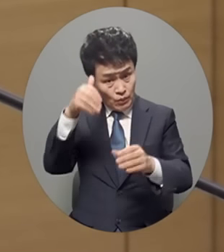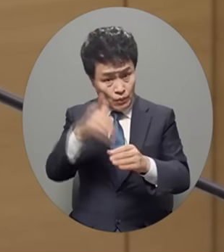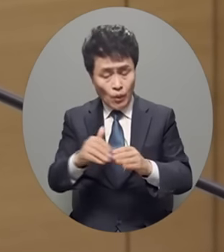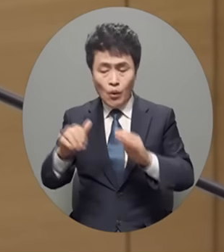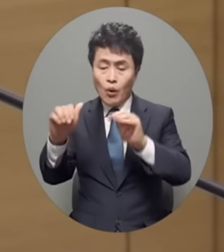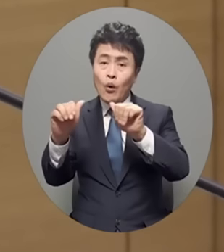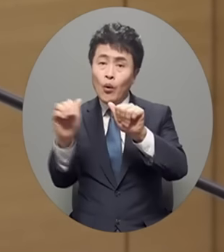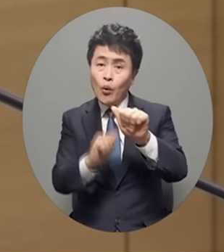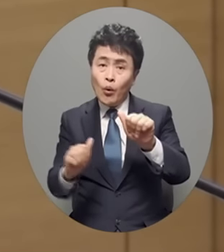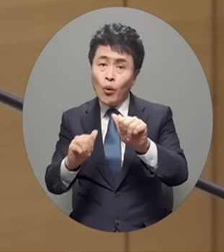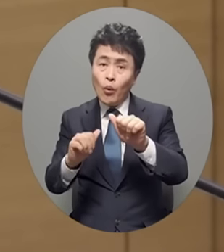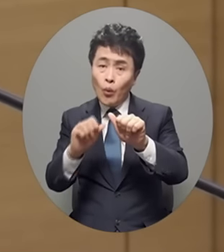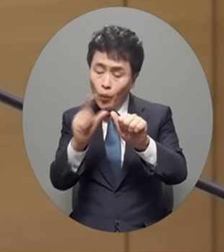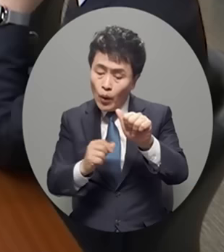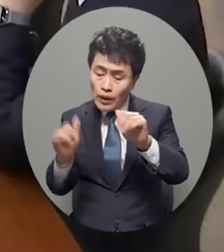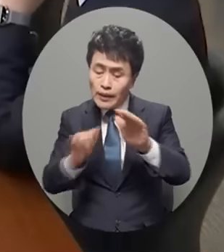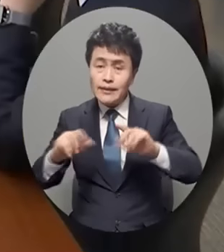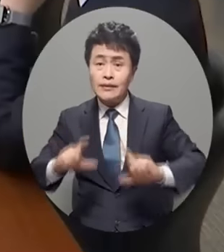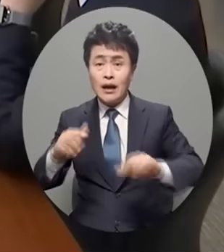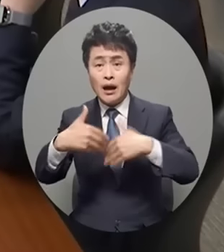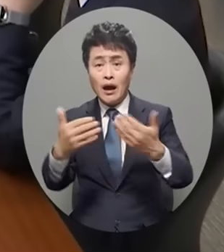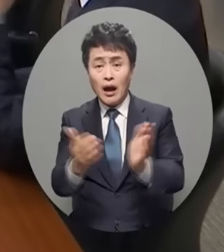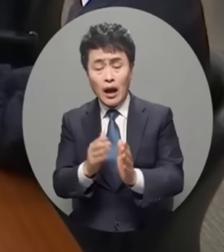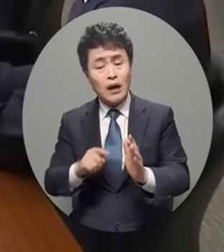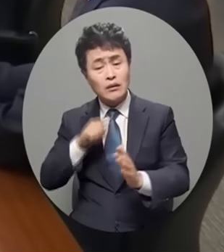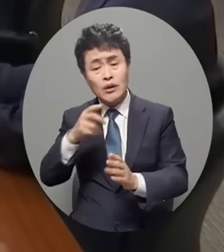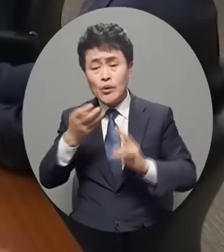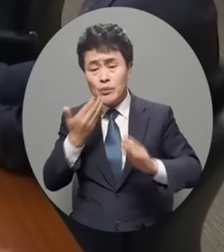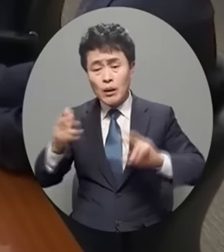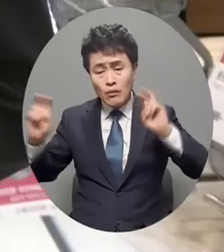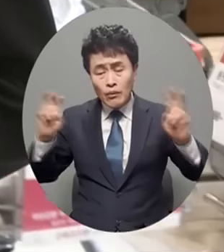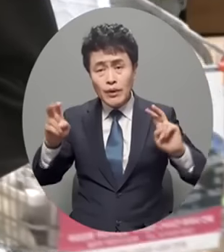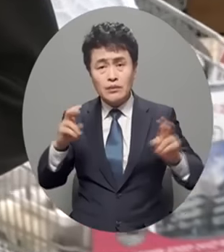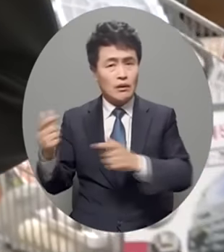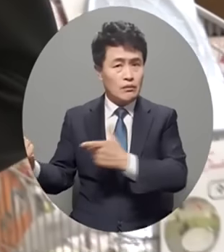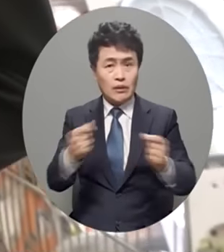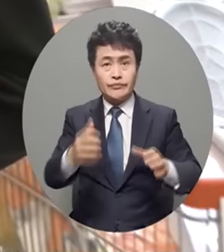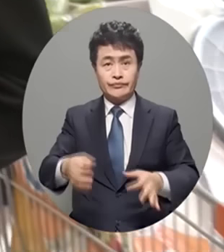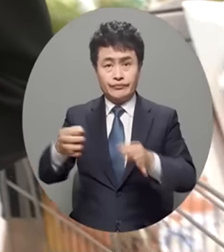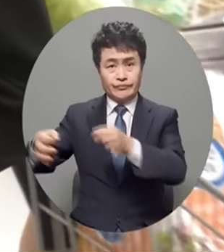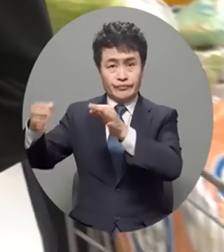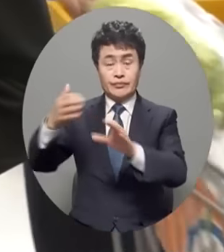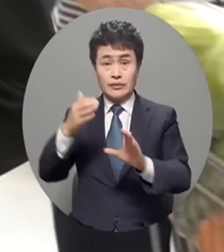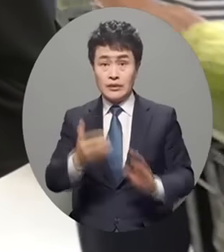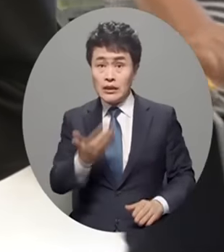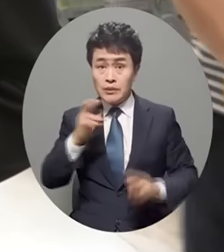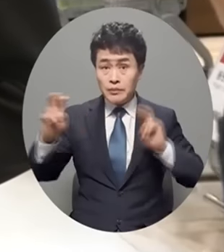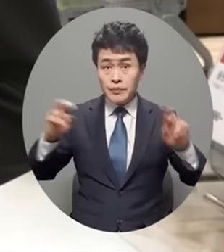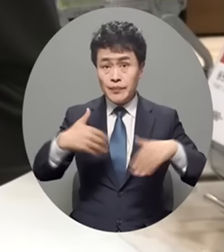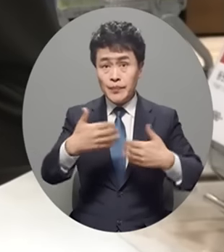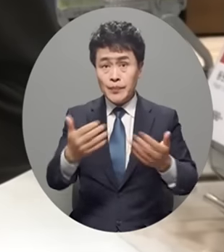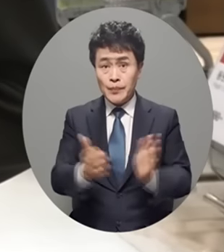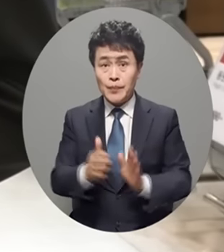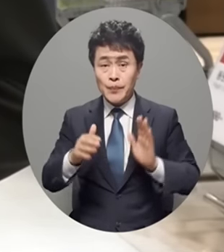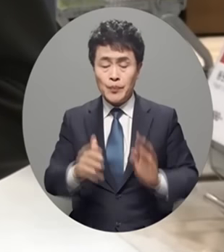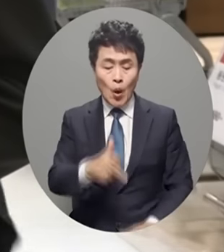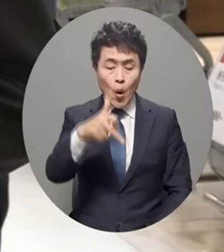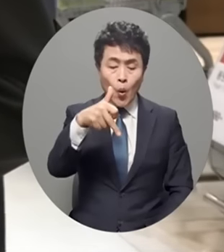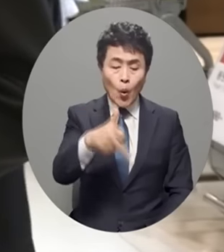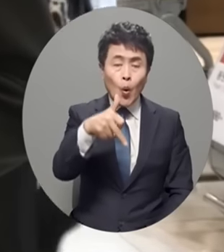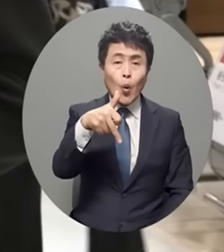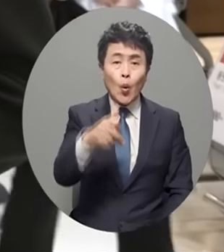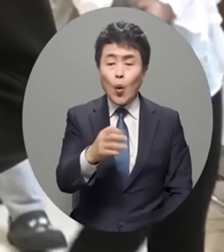지나자 식품업체와 외식업체들이 줄줄이 가격을 올리고 있습니다. 식품 업체들은 코코아와 같은 원재료